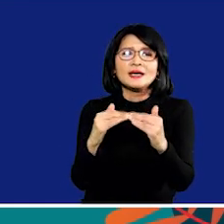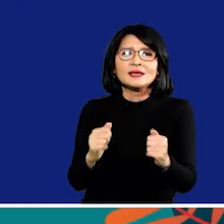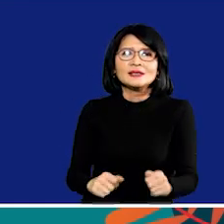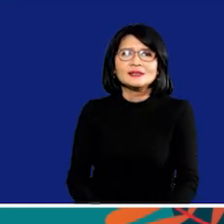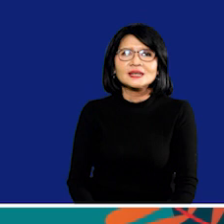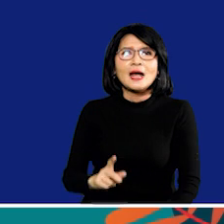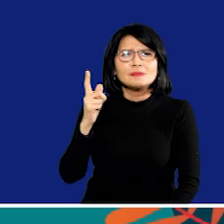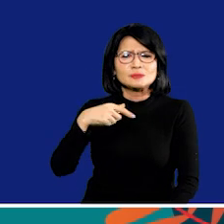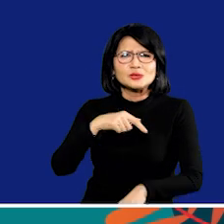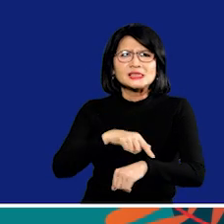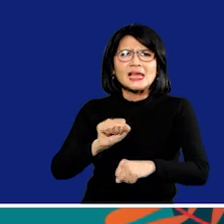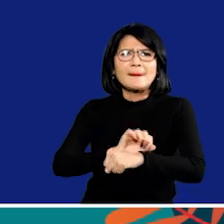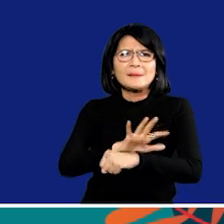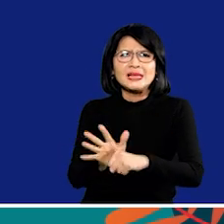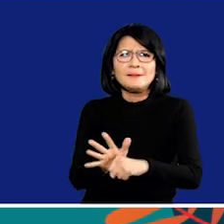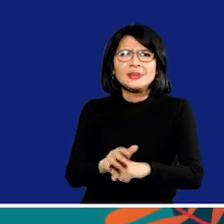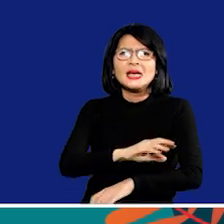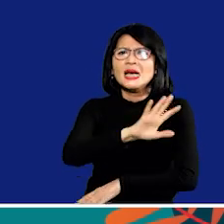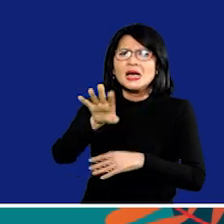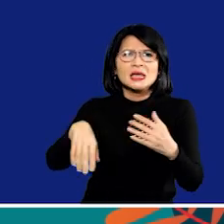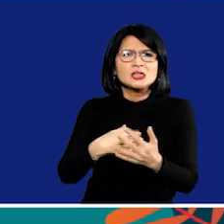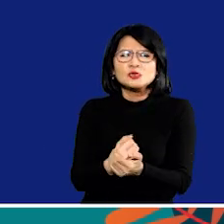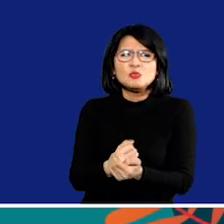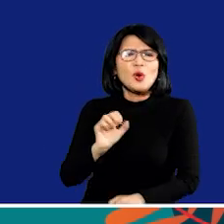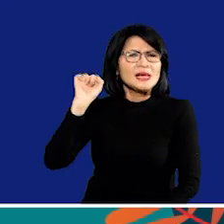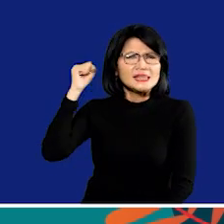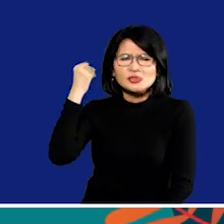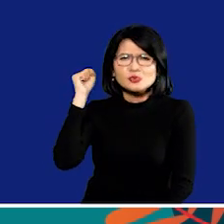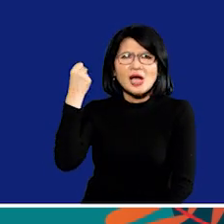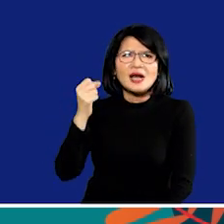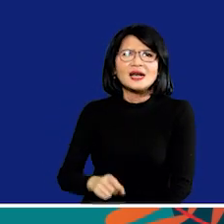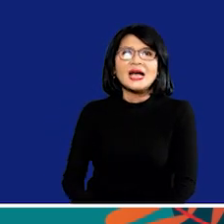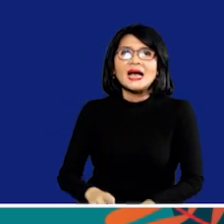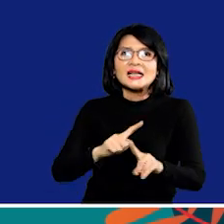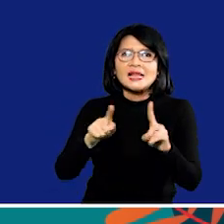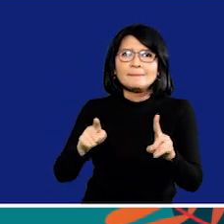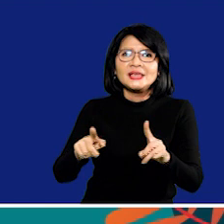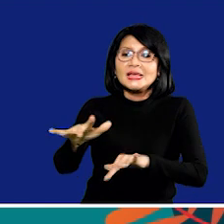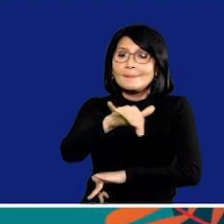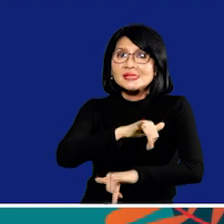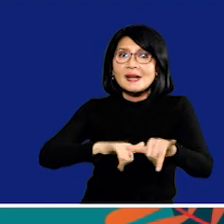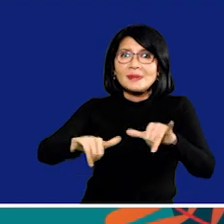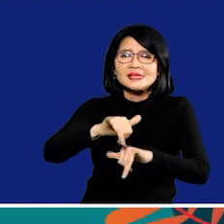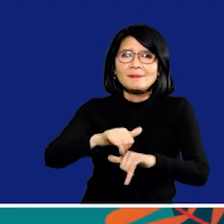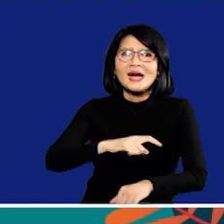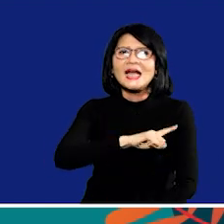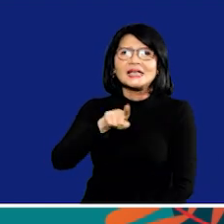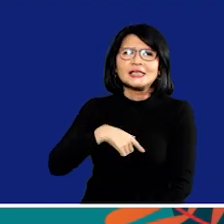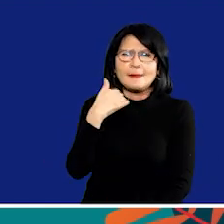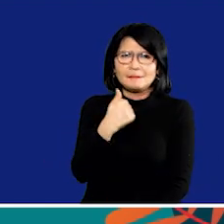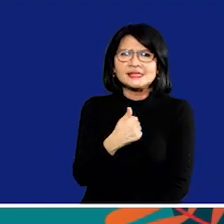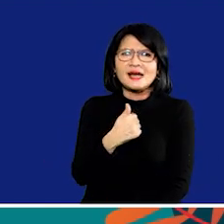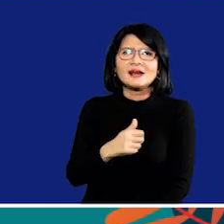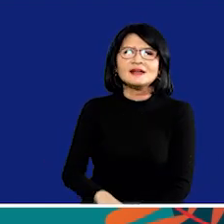implementasi, meski pandemi membuat semuanya menjadi tak mudah untuk dilalui, tapi dengan bersama kita